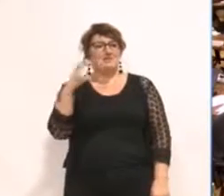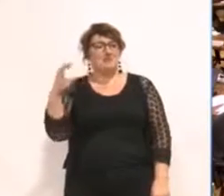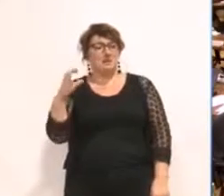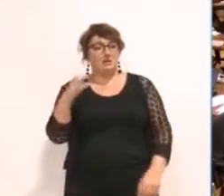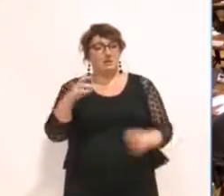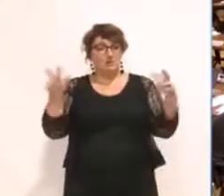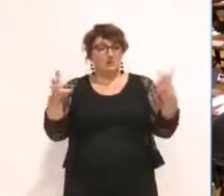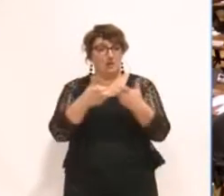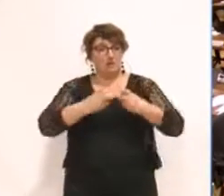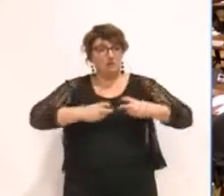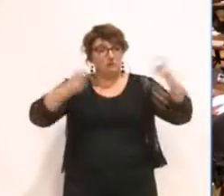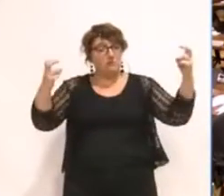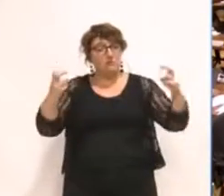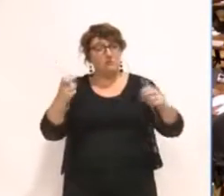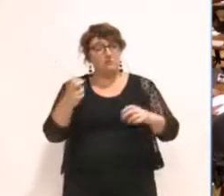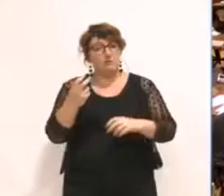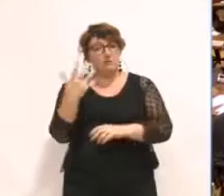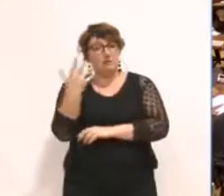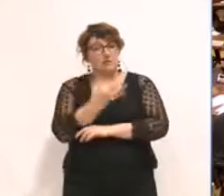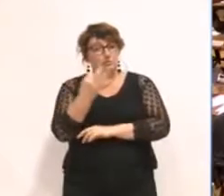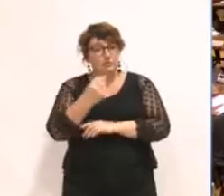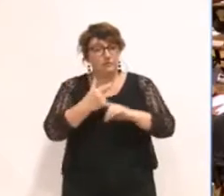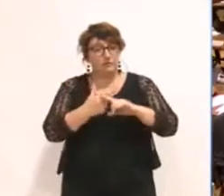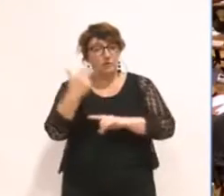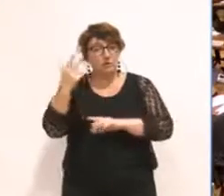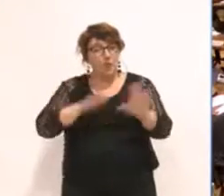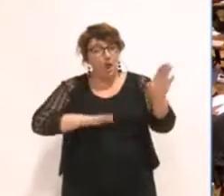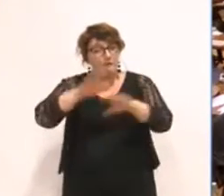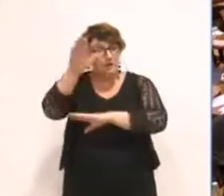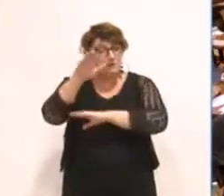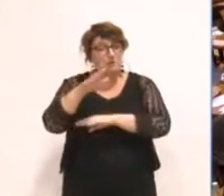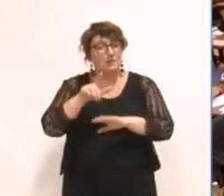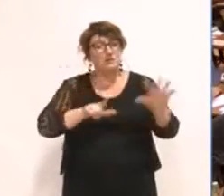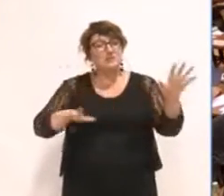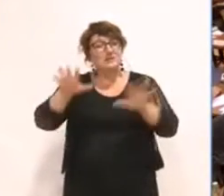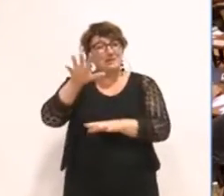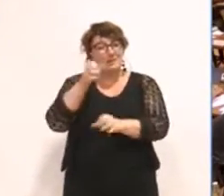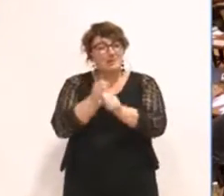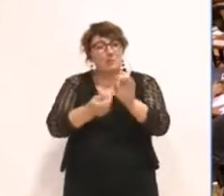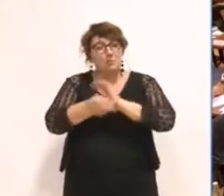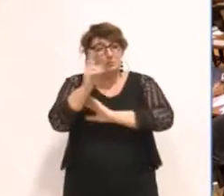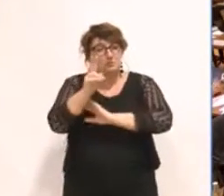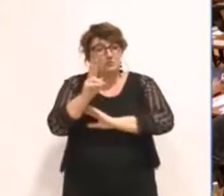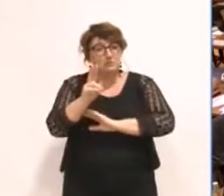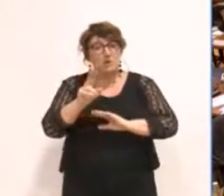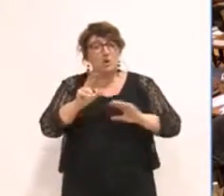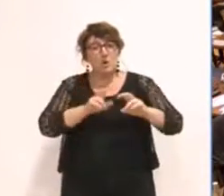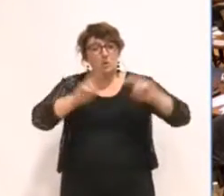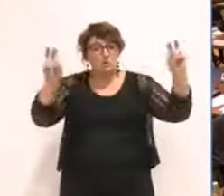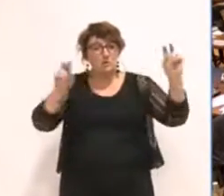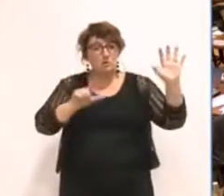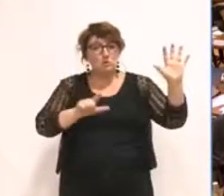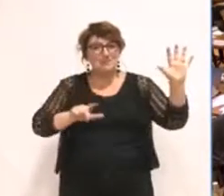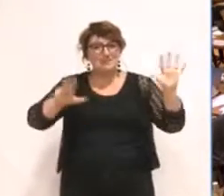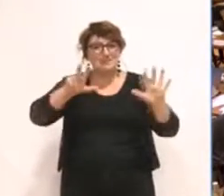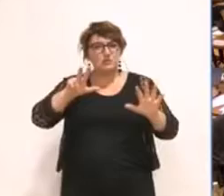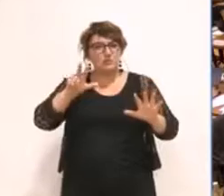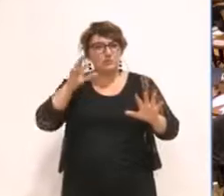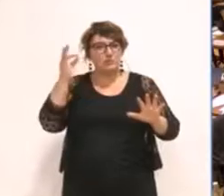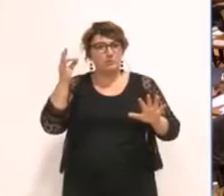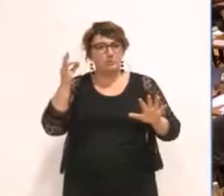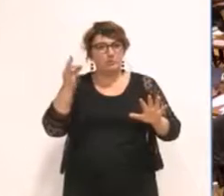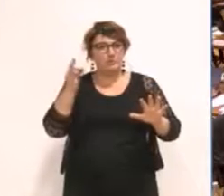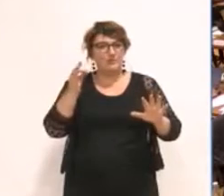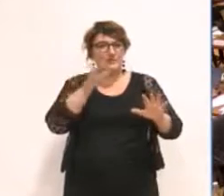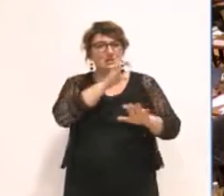fois l'inflation. Mais pour les plus de 75 ans, l'augmentation est de plus de 178%. Cette augmentation a soulevé à